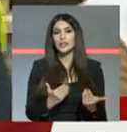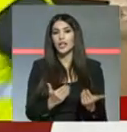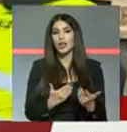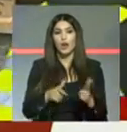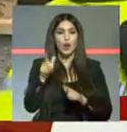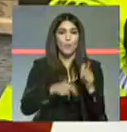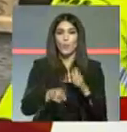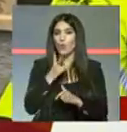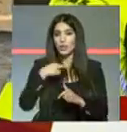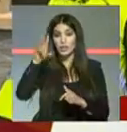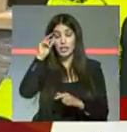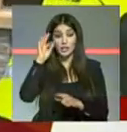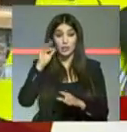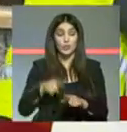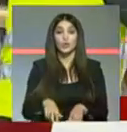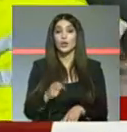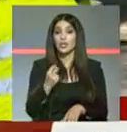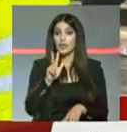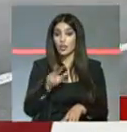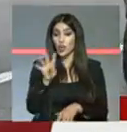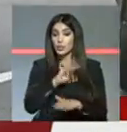التونسي، وتتضمن